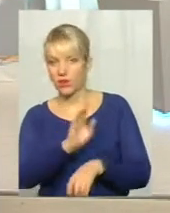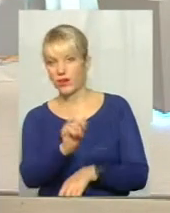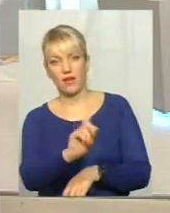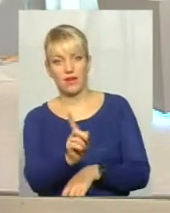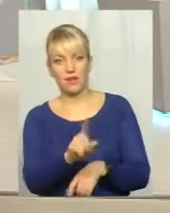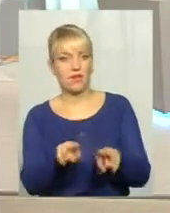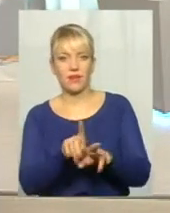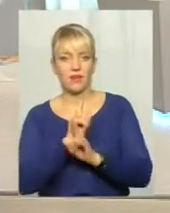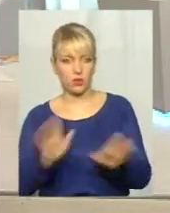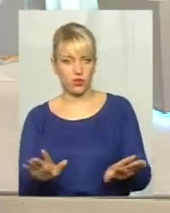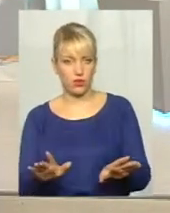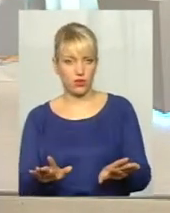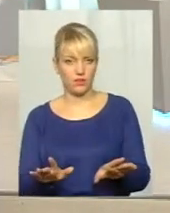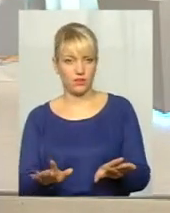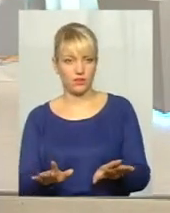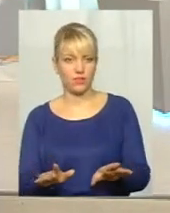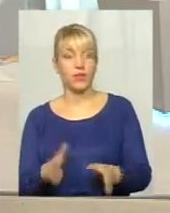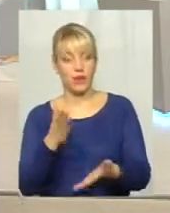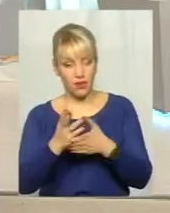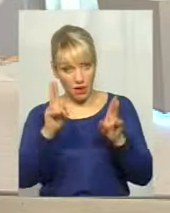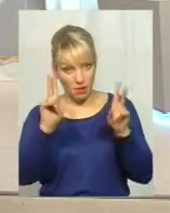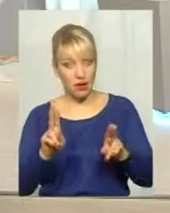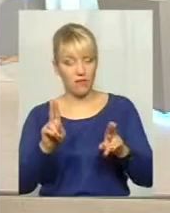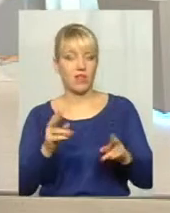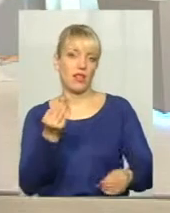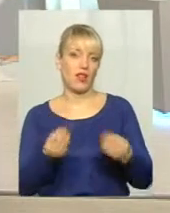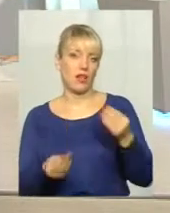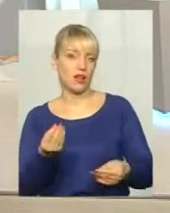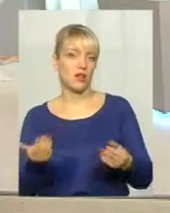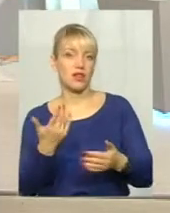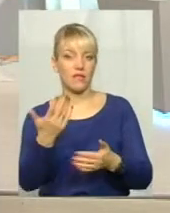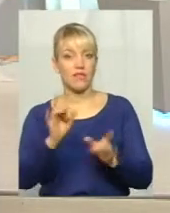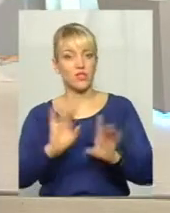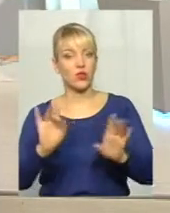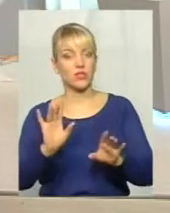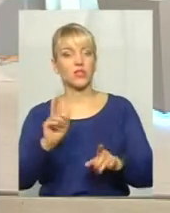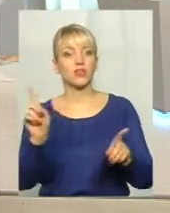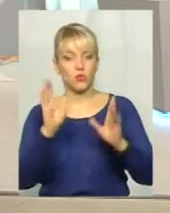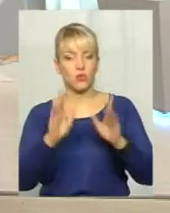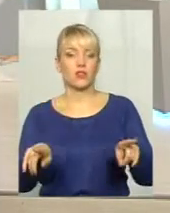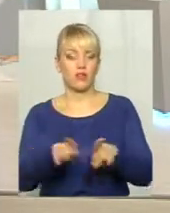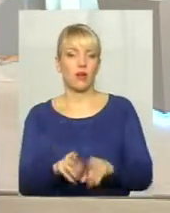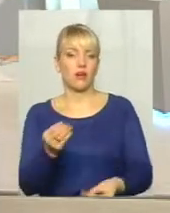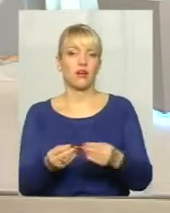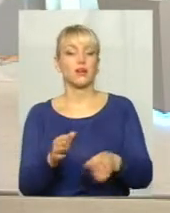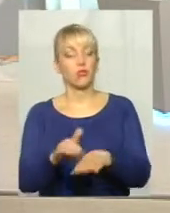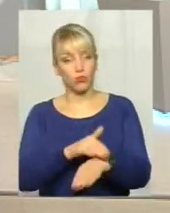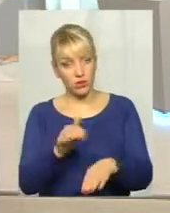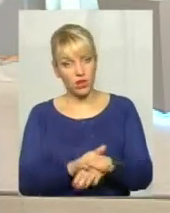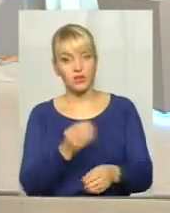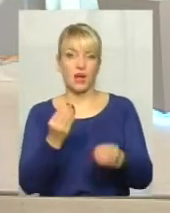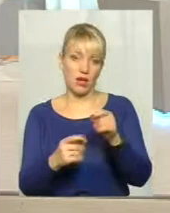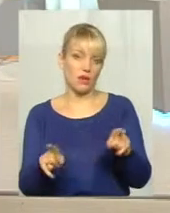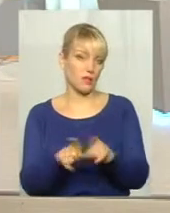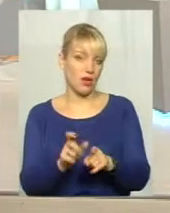не буде. От. Є правила гри, які ви вже розказали, що будемо грати отак. Будь ласка, граємо отак і